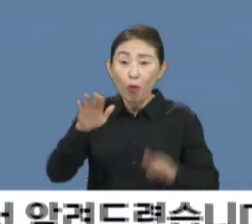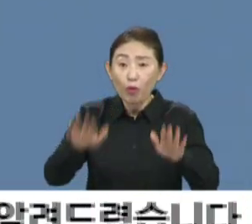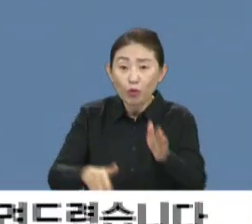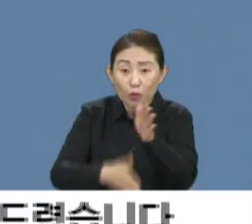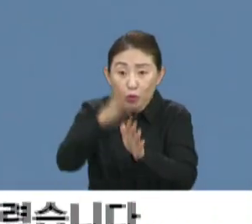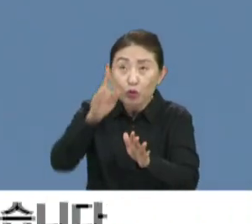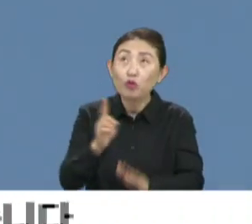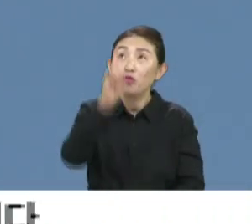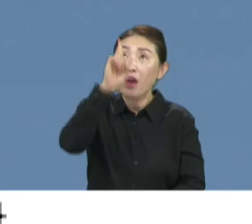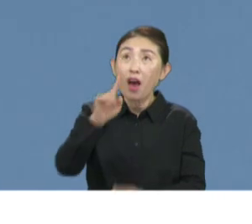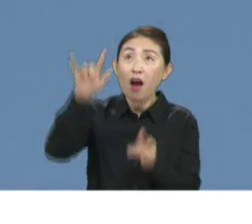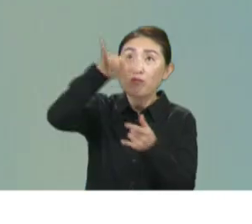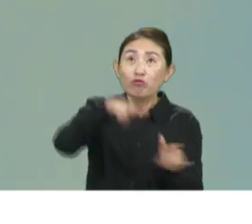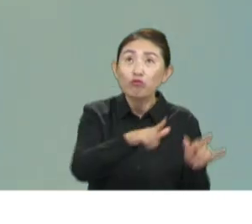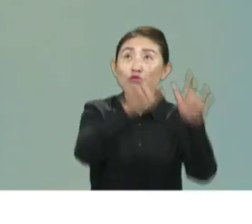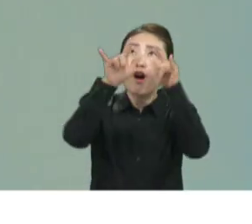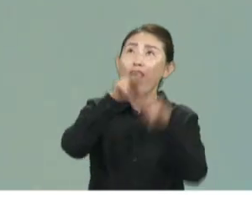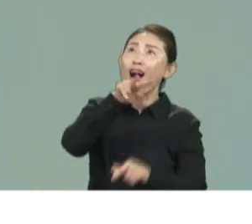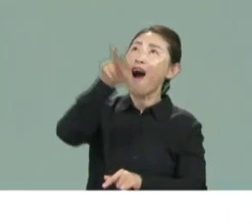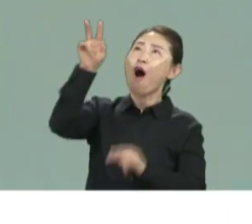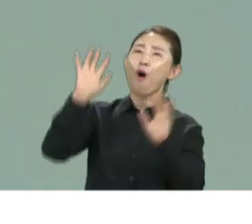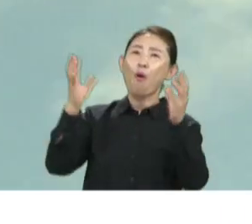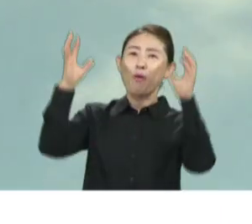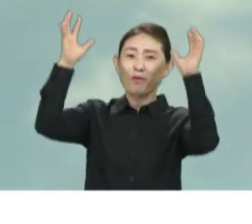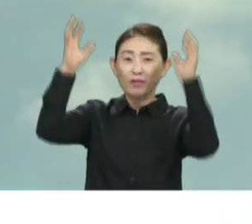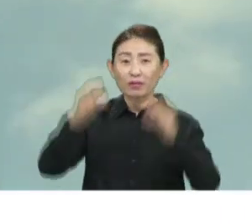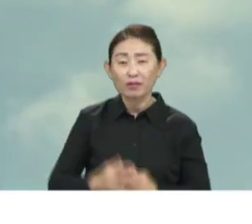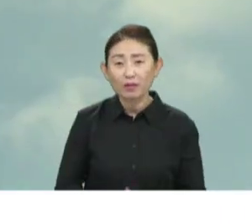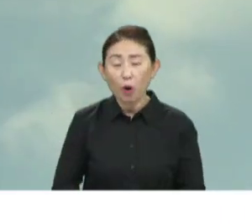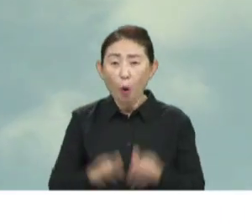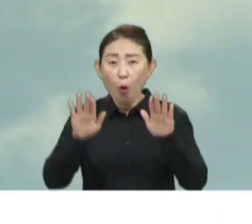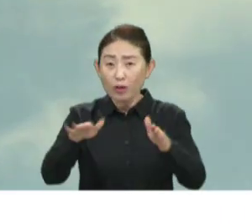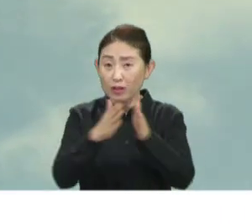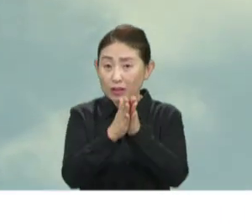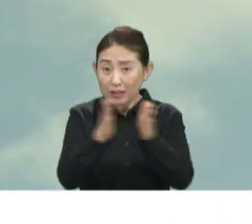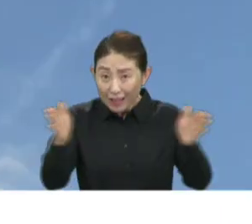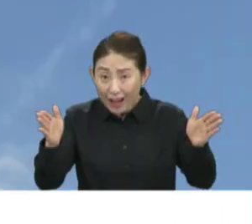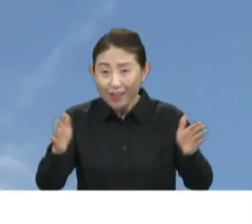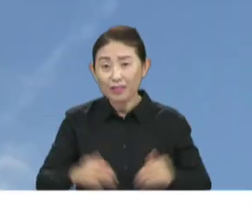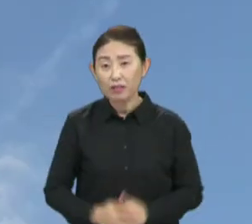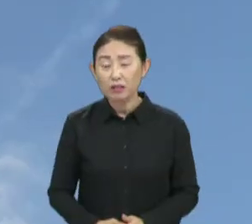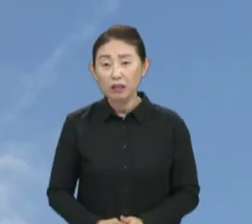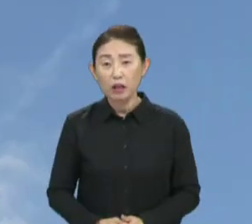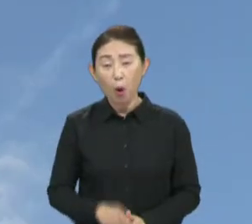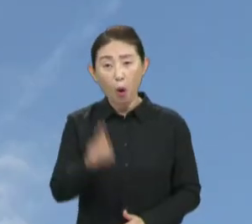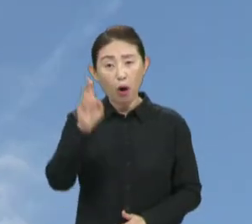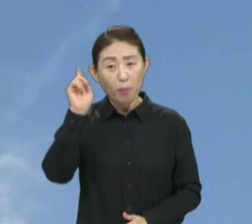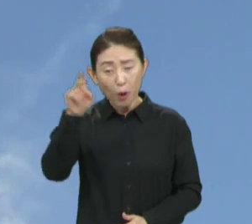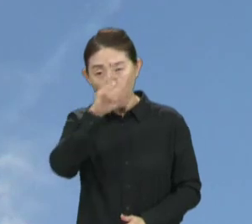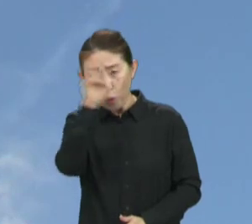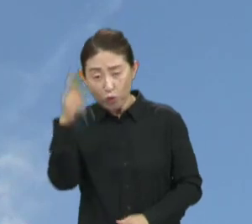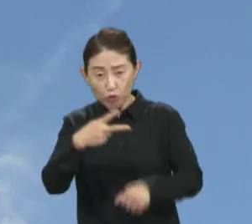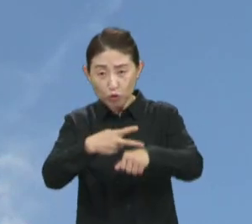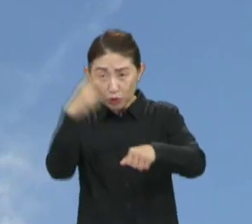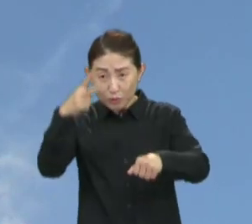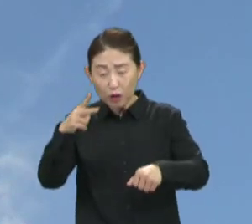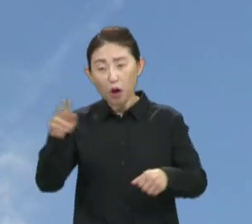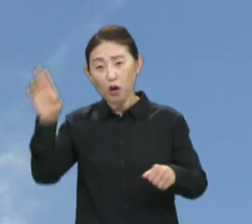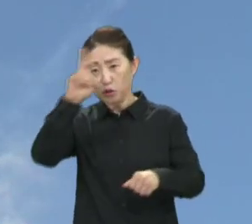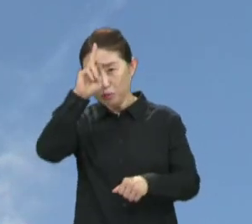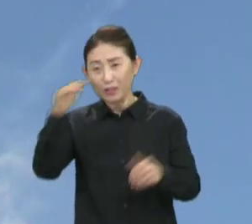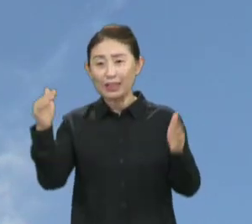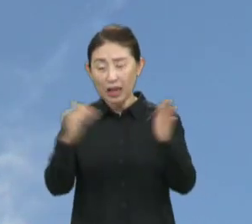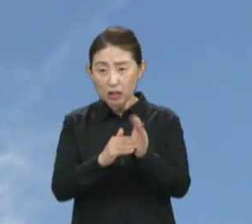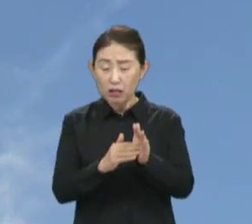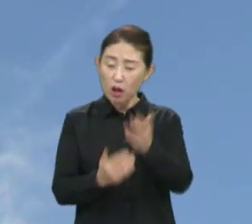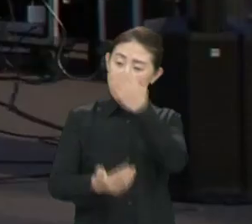화려한 에어쇼에 많은 시민들도 박수를 보냈습니다. 오늘부터 진행되는 축제엔 매일 오후 2시부터 자정까지 과거와